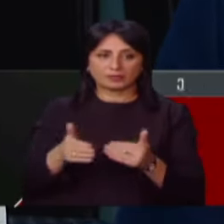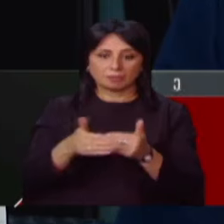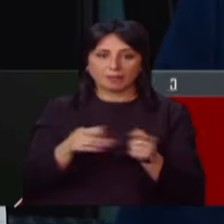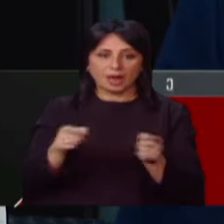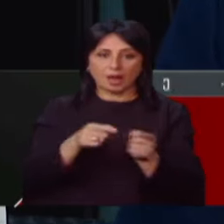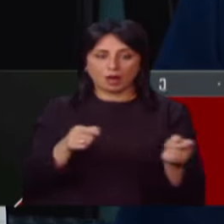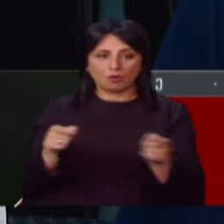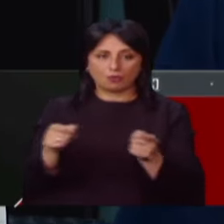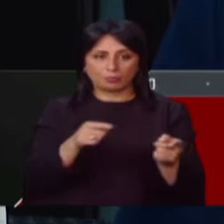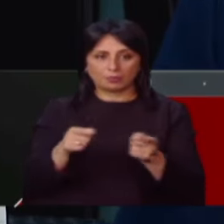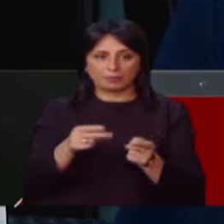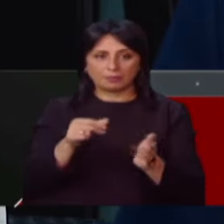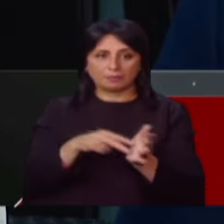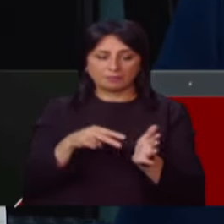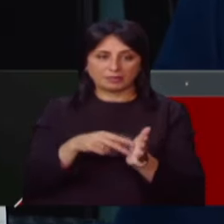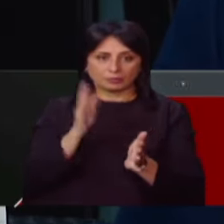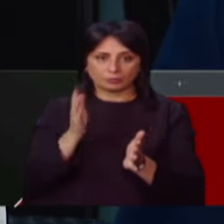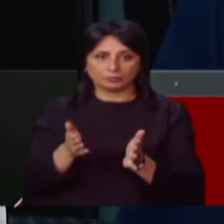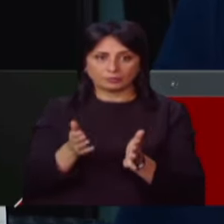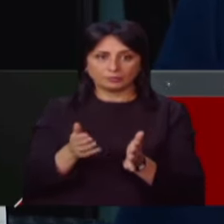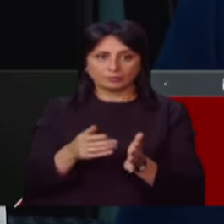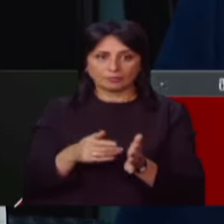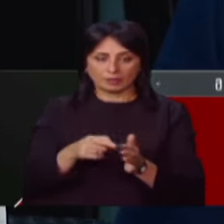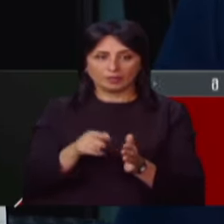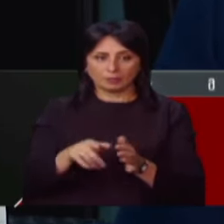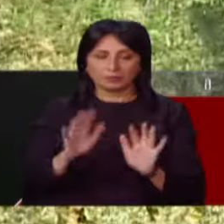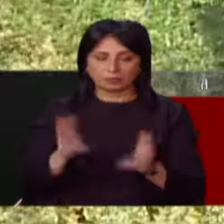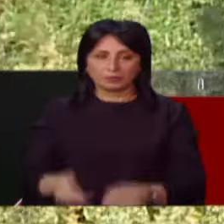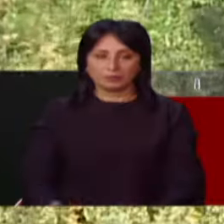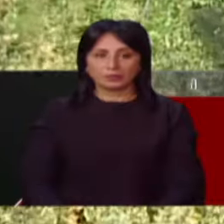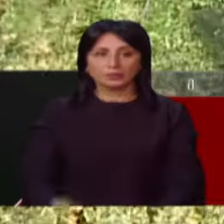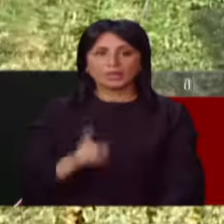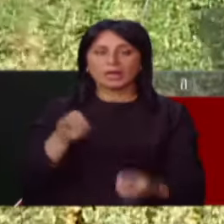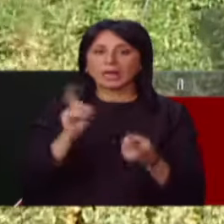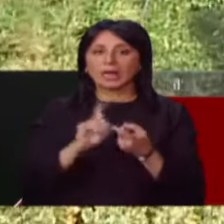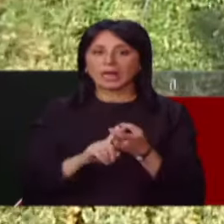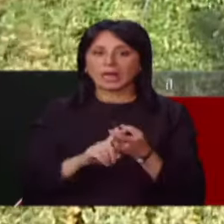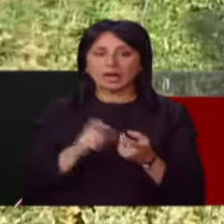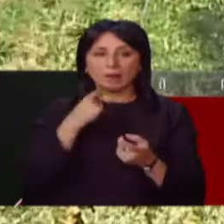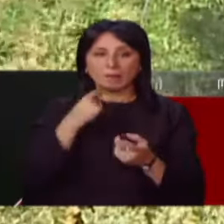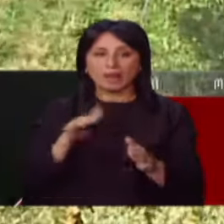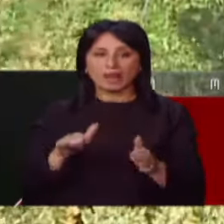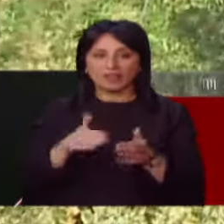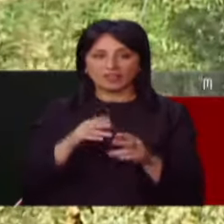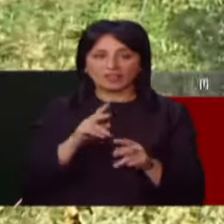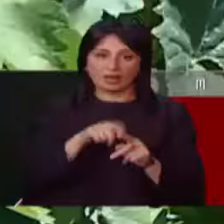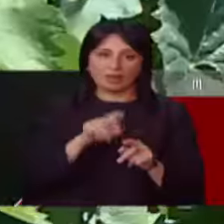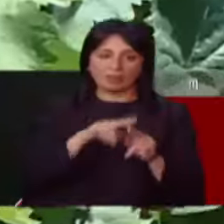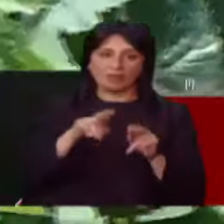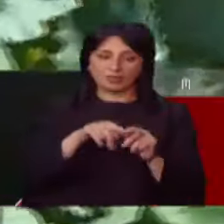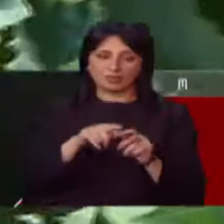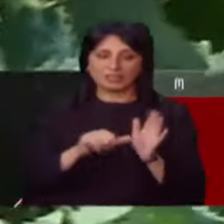მიახლოვებული ფასებით ხდება ხოლმე ჩარევა ამ შემთხვევაში. რა შეეხებათ მეღვინეებსა და მევენახებს,